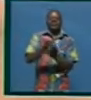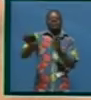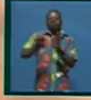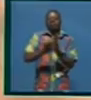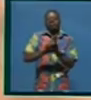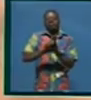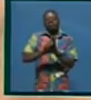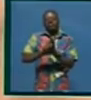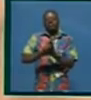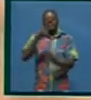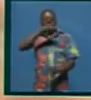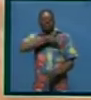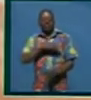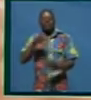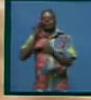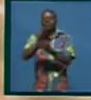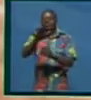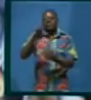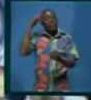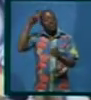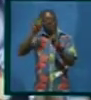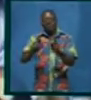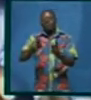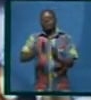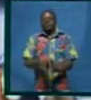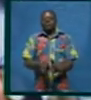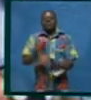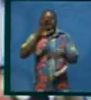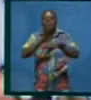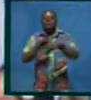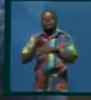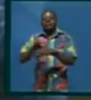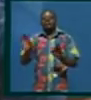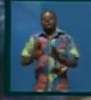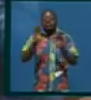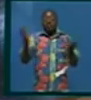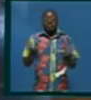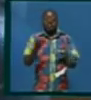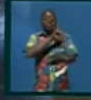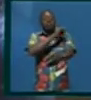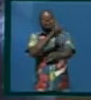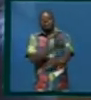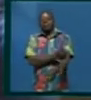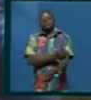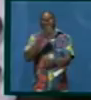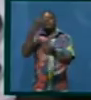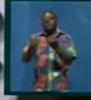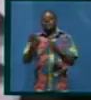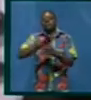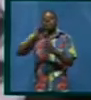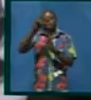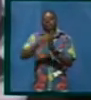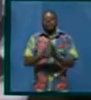Mission accomplie pour le personnel d'encadrement, mais aussi pour les appelés qui fêtent ici en présence des autorités. leur fin de formation militaire et